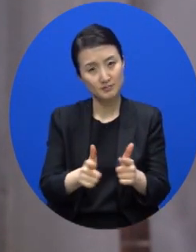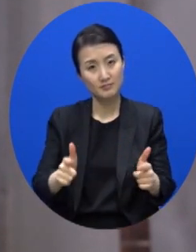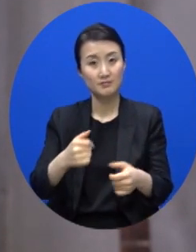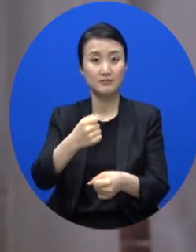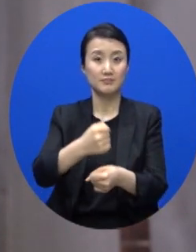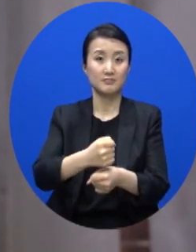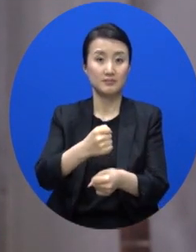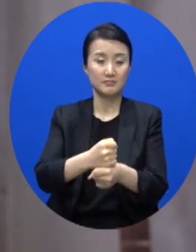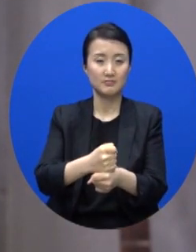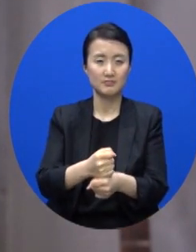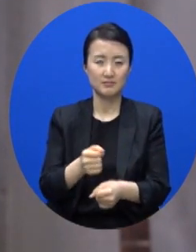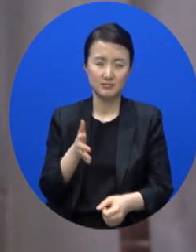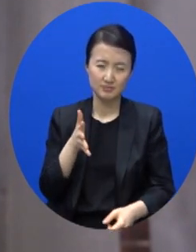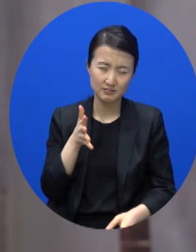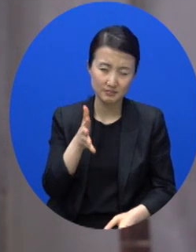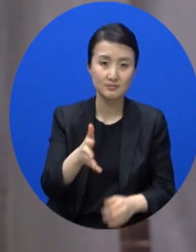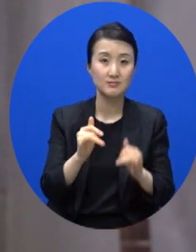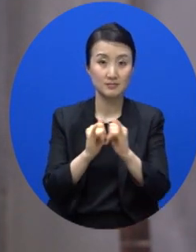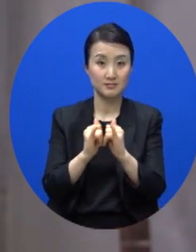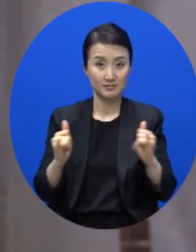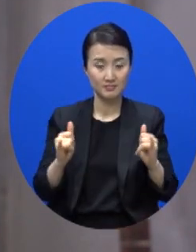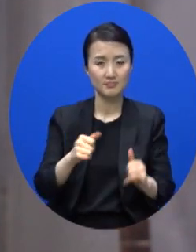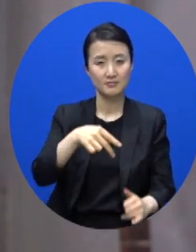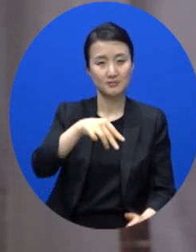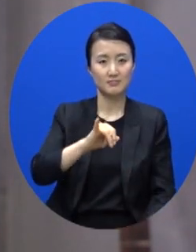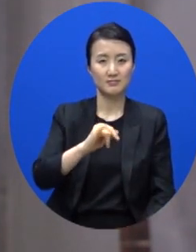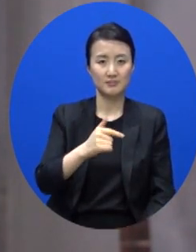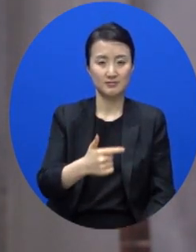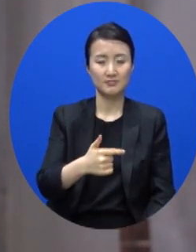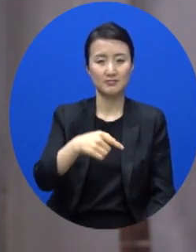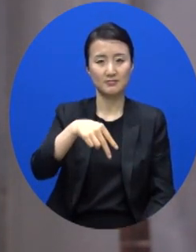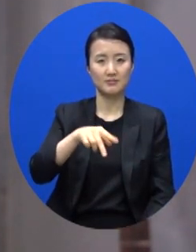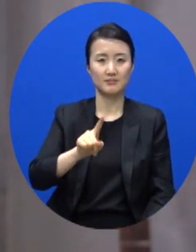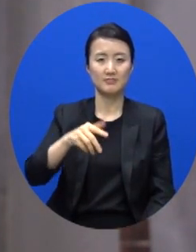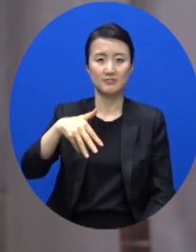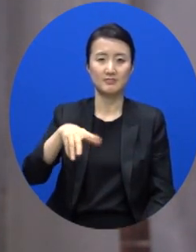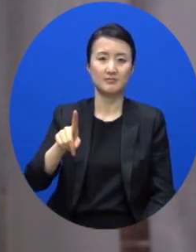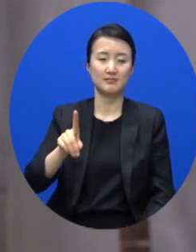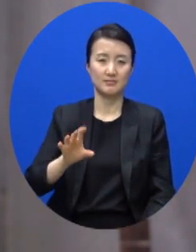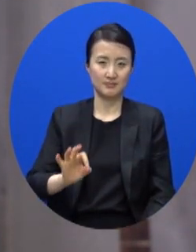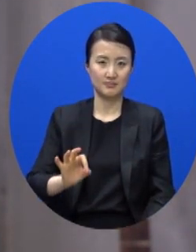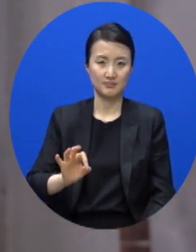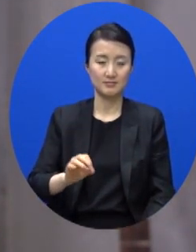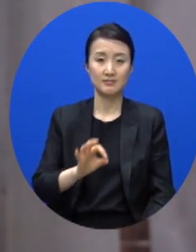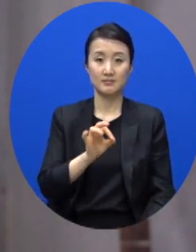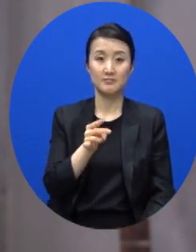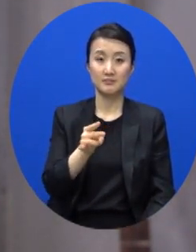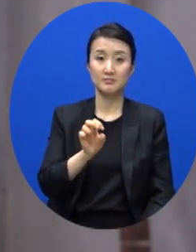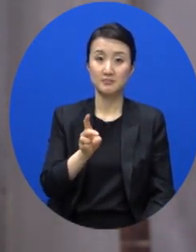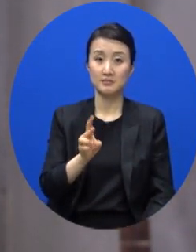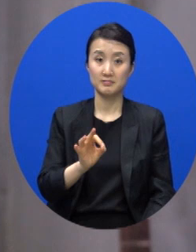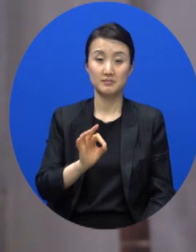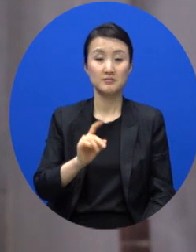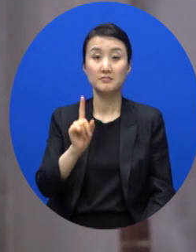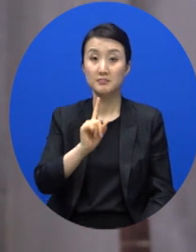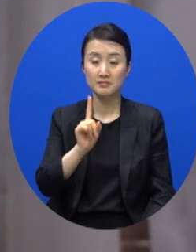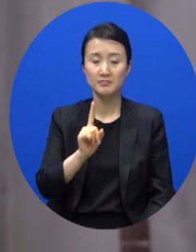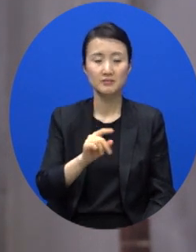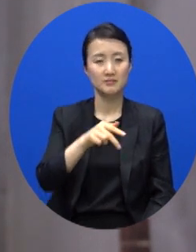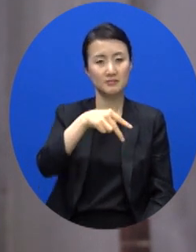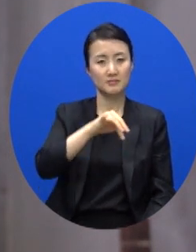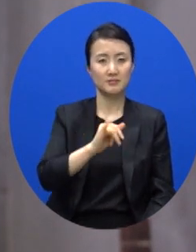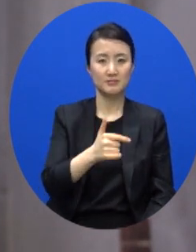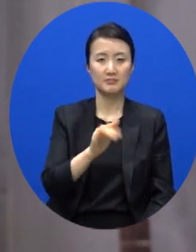신사차 선생님이 계셨습니다. 예명 신병문 선생님이었는데, 거기에